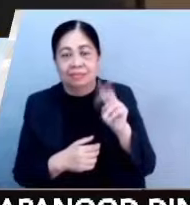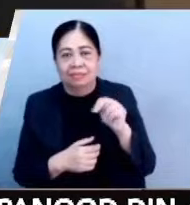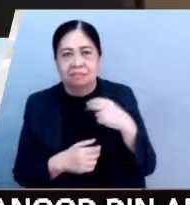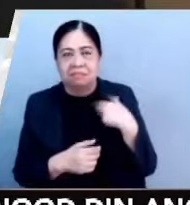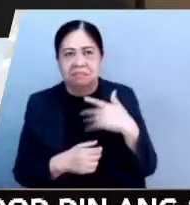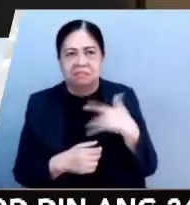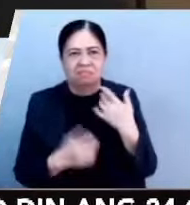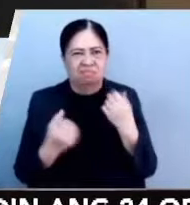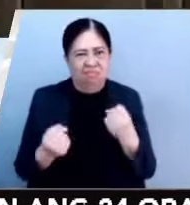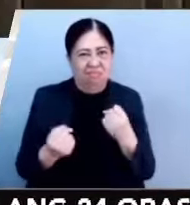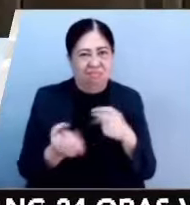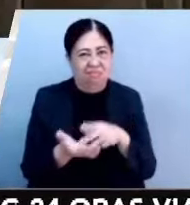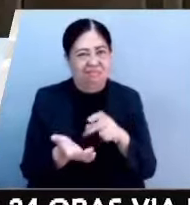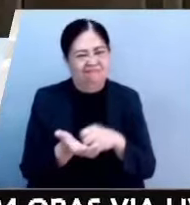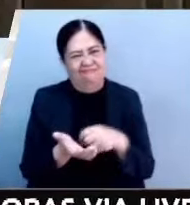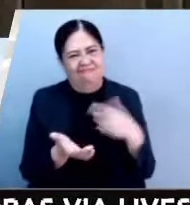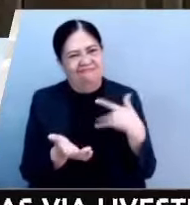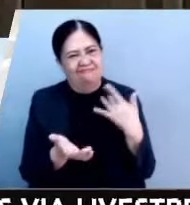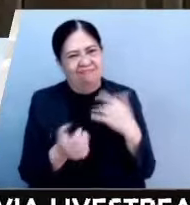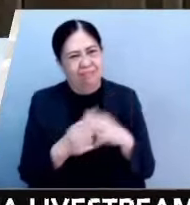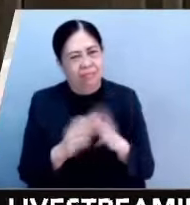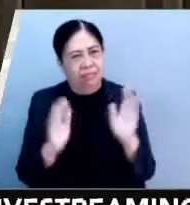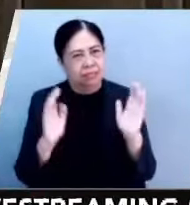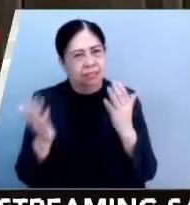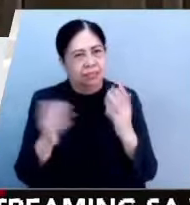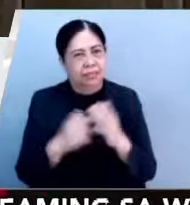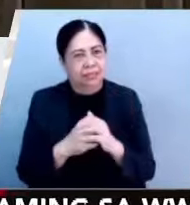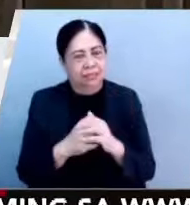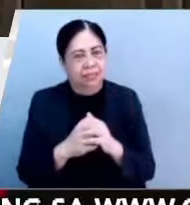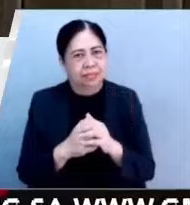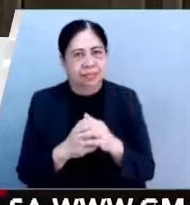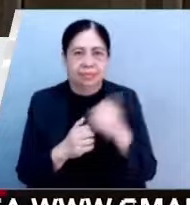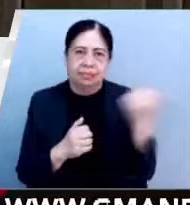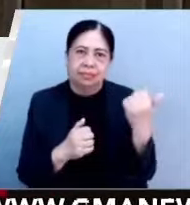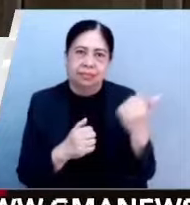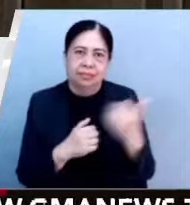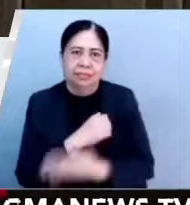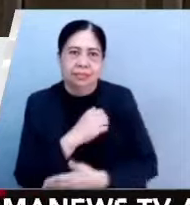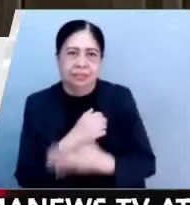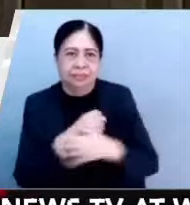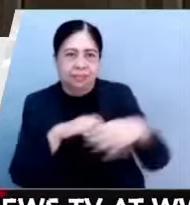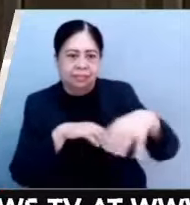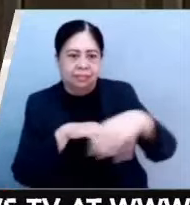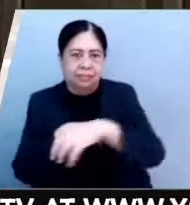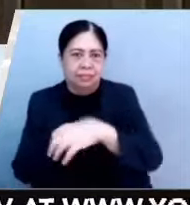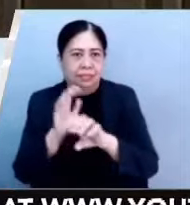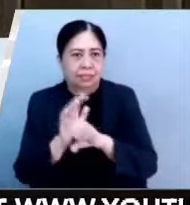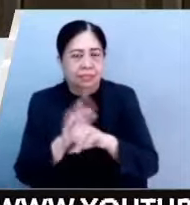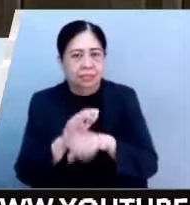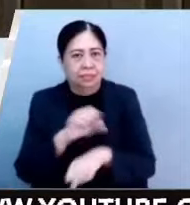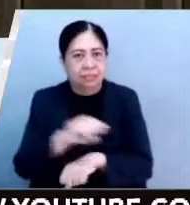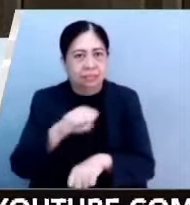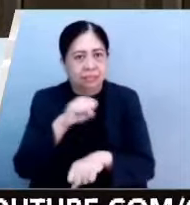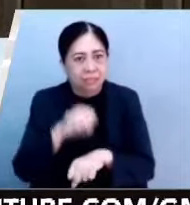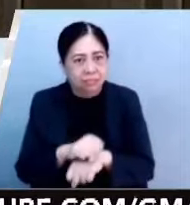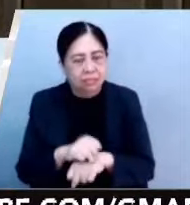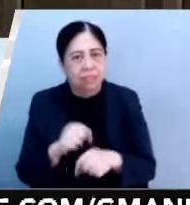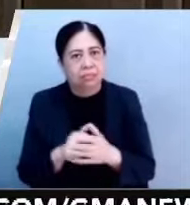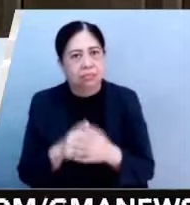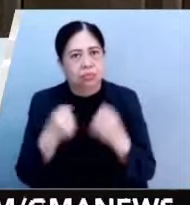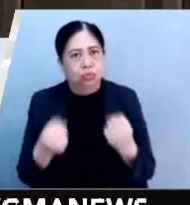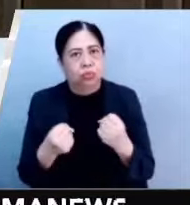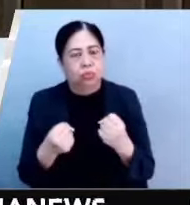ng passport ng Pinas kung ikukumpara po sa mga kalapit po nating bansa sa tulad po ng Singapore na pinakamalakas po